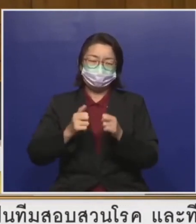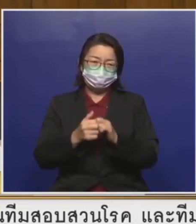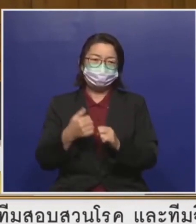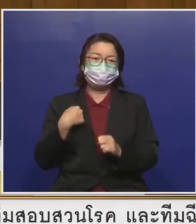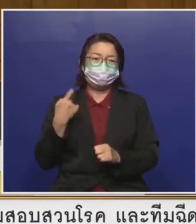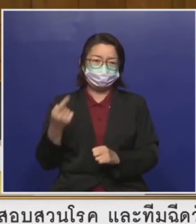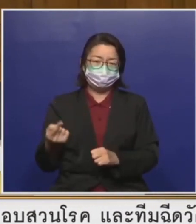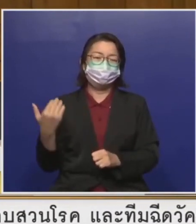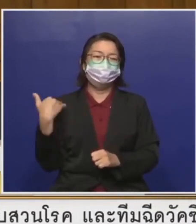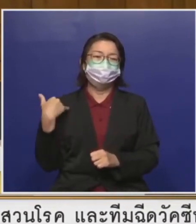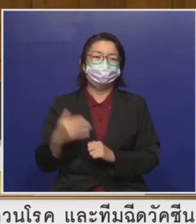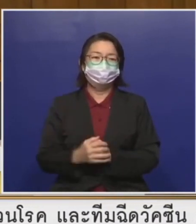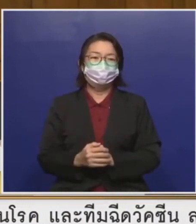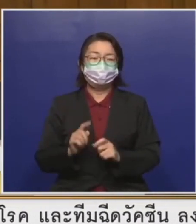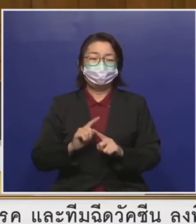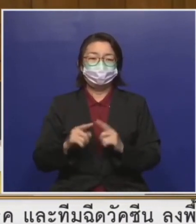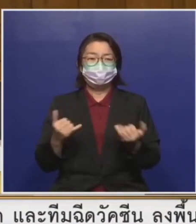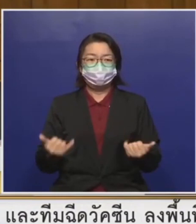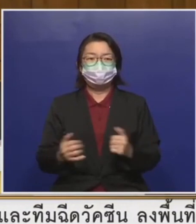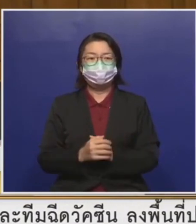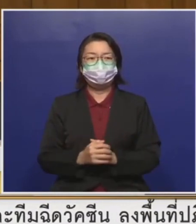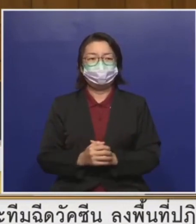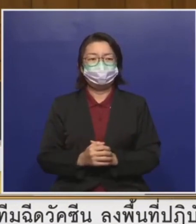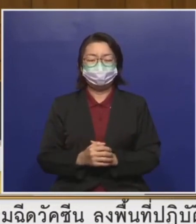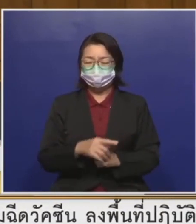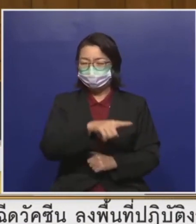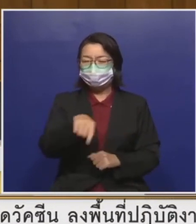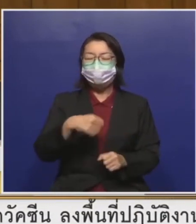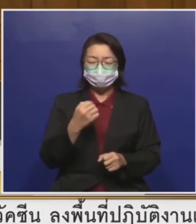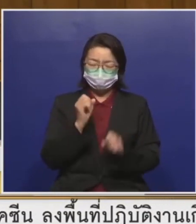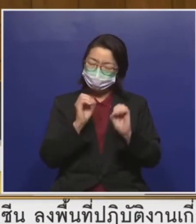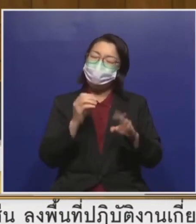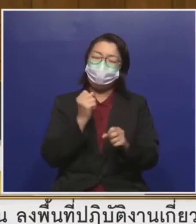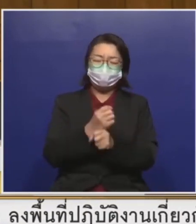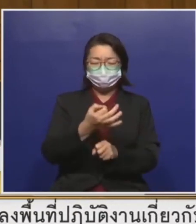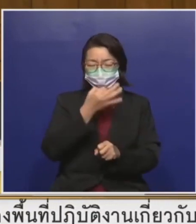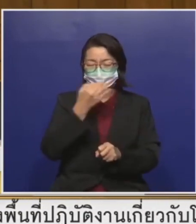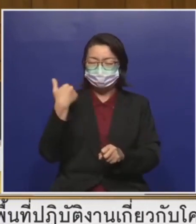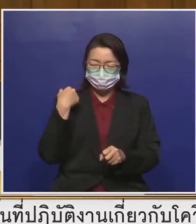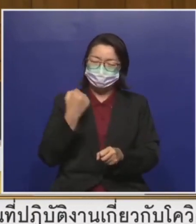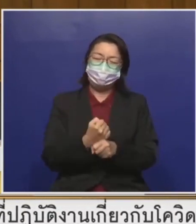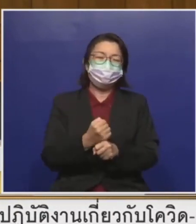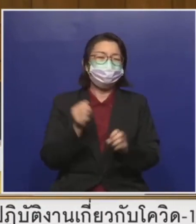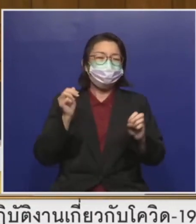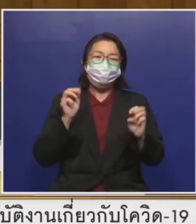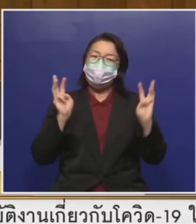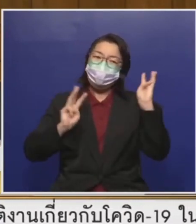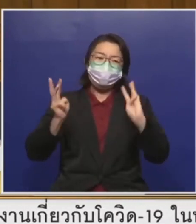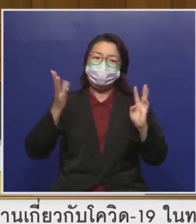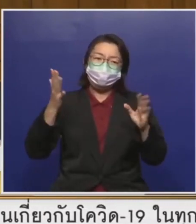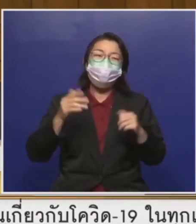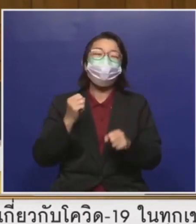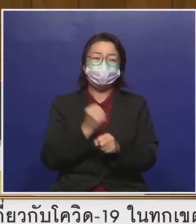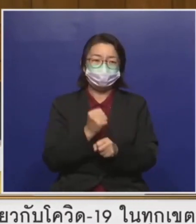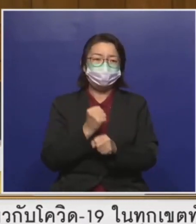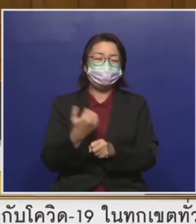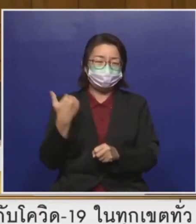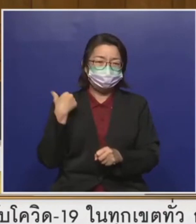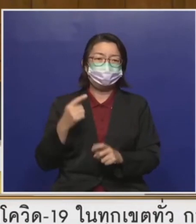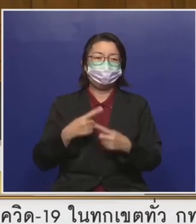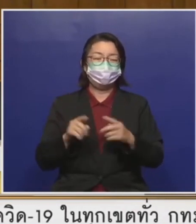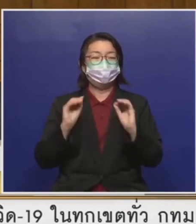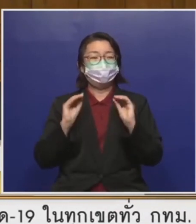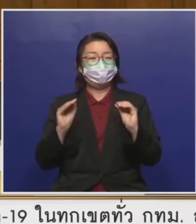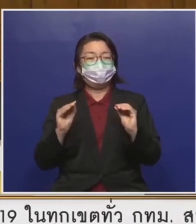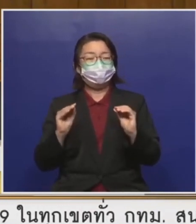างมันก็สะดวกมากขึ้นทุกคนมีงานทำหมดอะครูไม่ปลดครูไม่ได้อยู่แล้วปลดไม่ได้อยู่แล้วมันจะมีครู